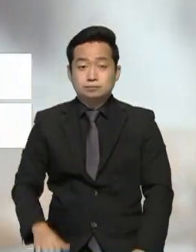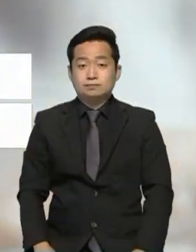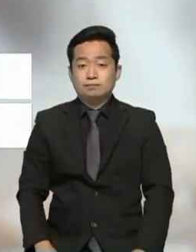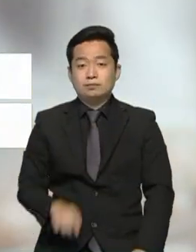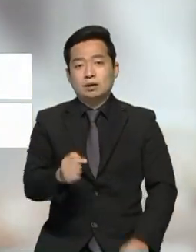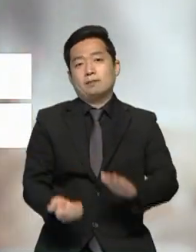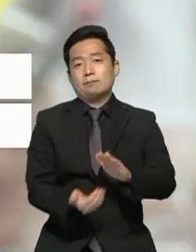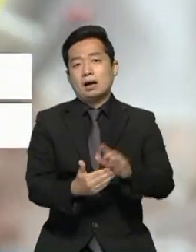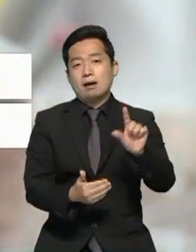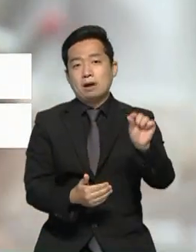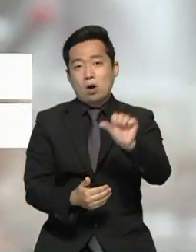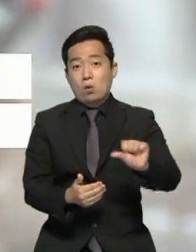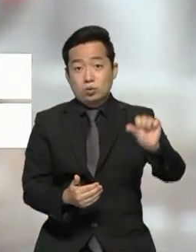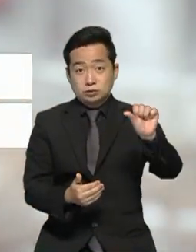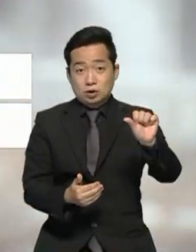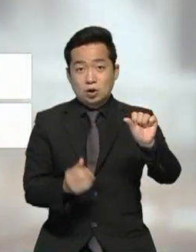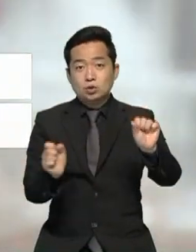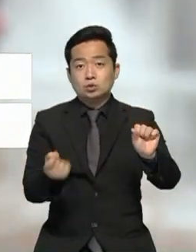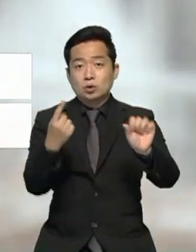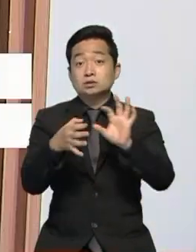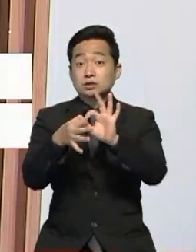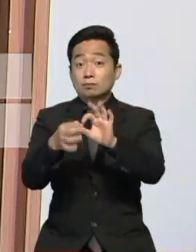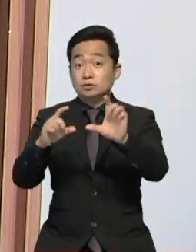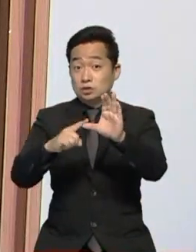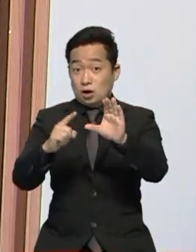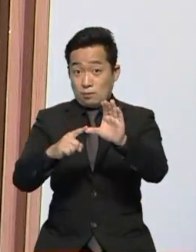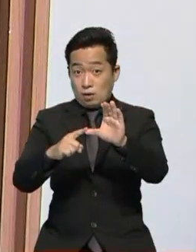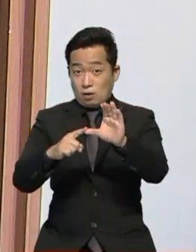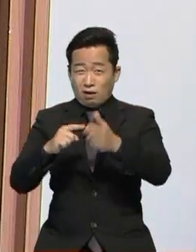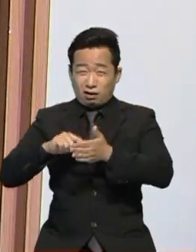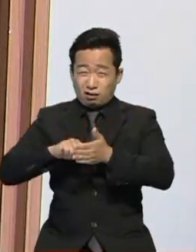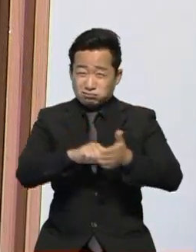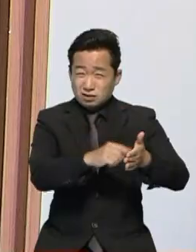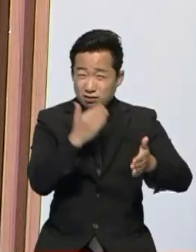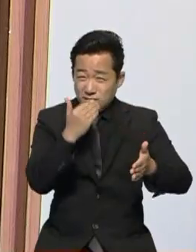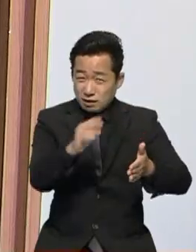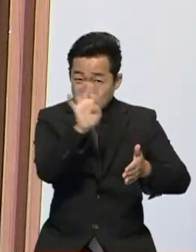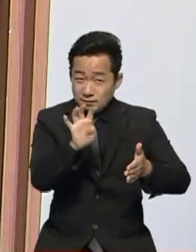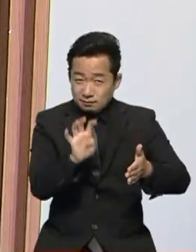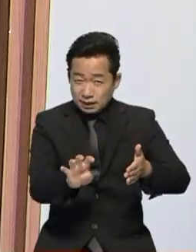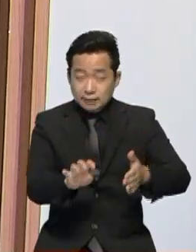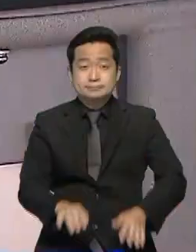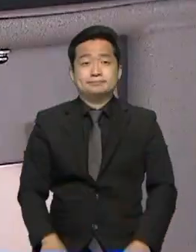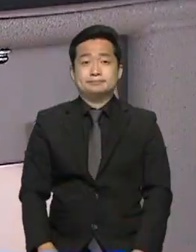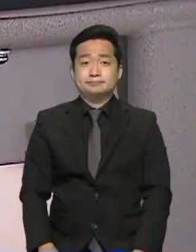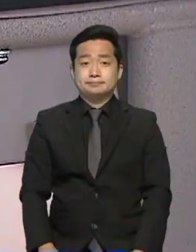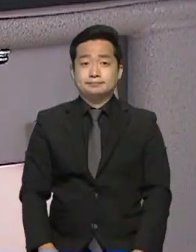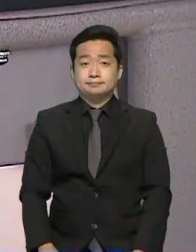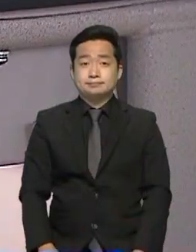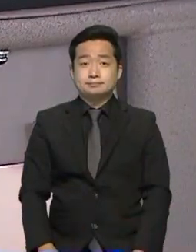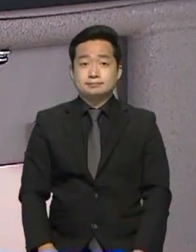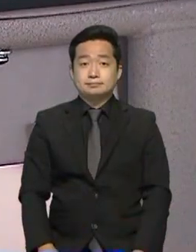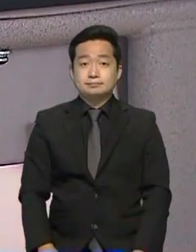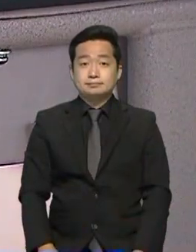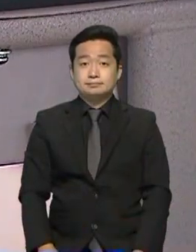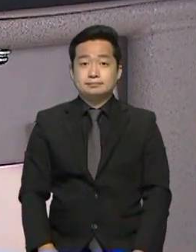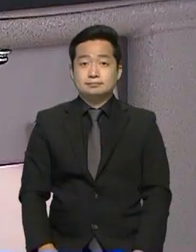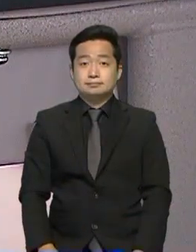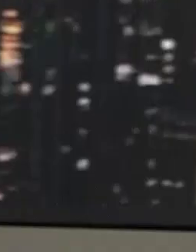최대 15,000명 동시 접속이 가능한 서버로 가능할지 의문입니다. SBS